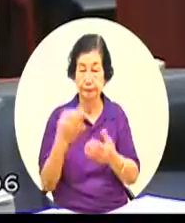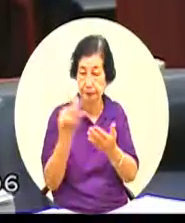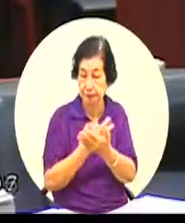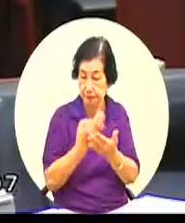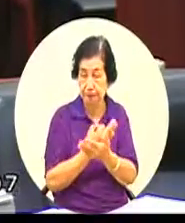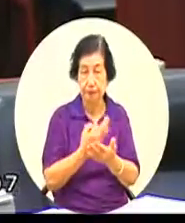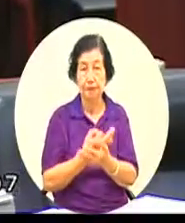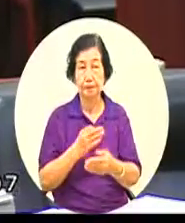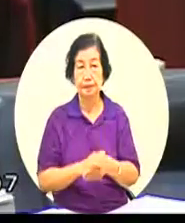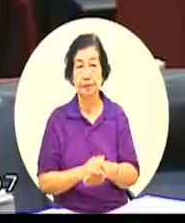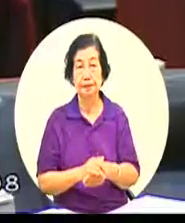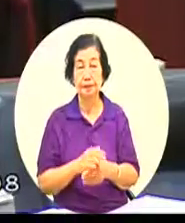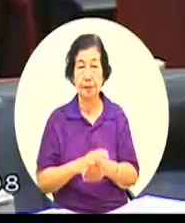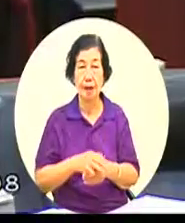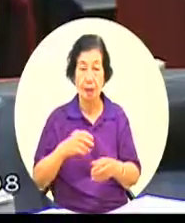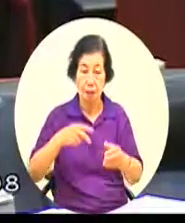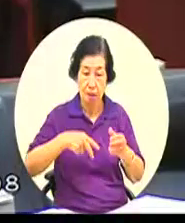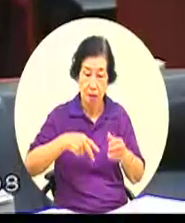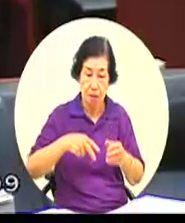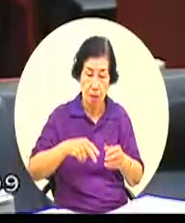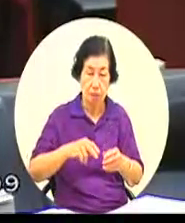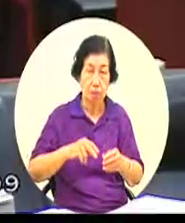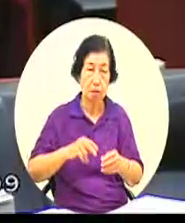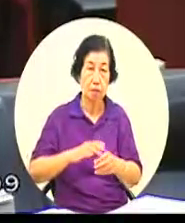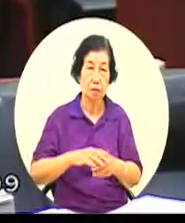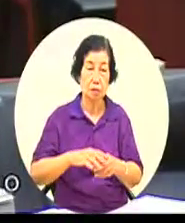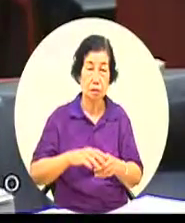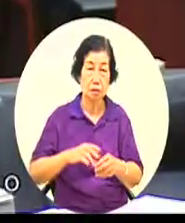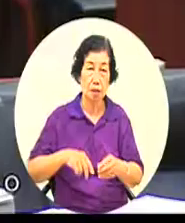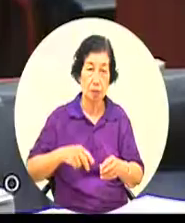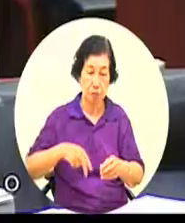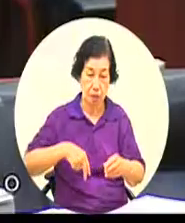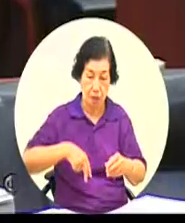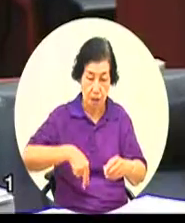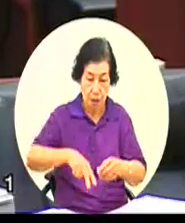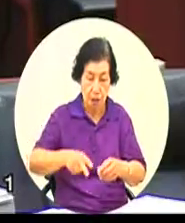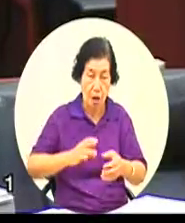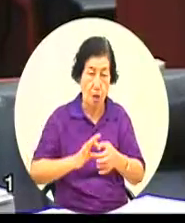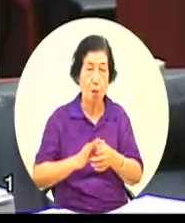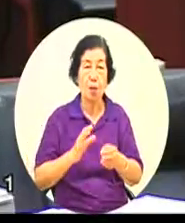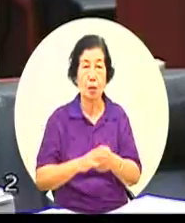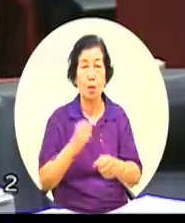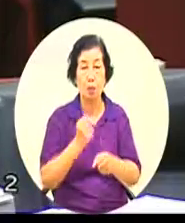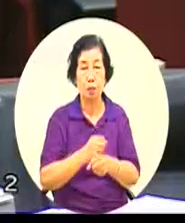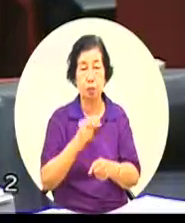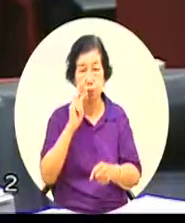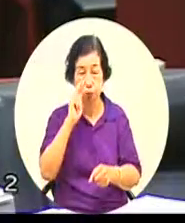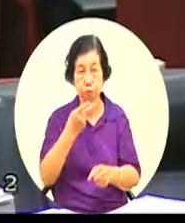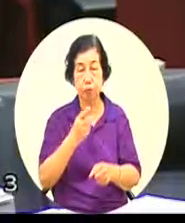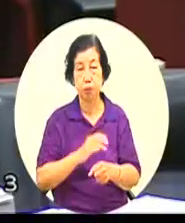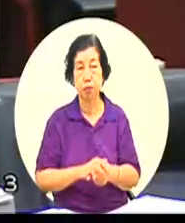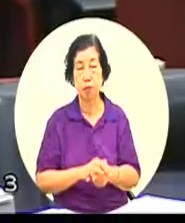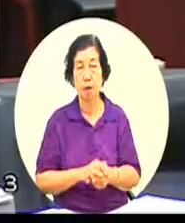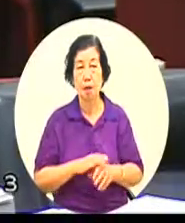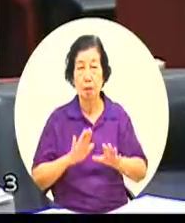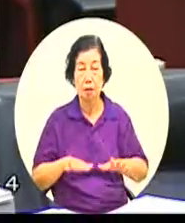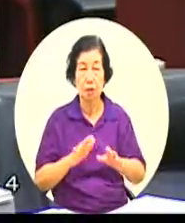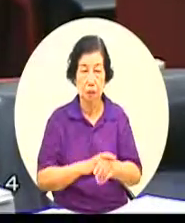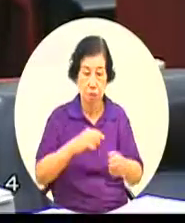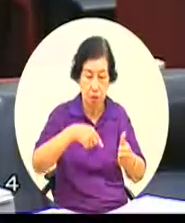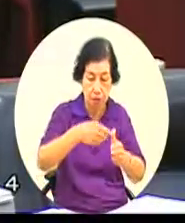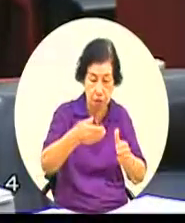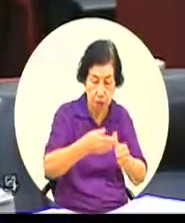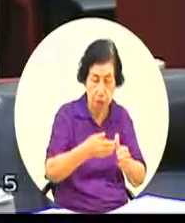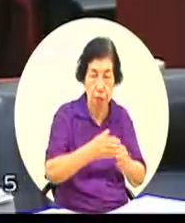怎会减着落去吧？所以讲一个集中管理，好好的去教育，我相信对原乡囡仔也